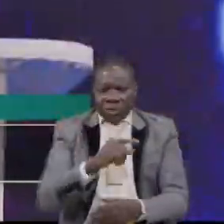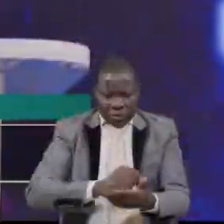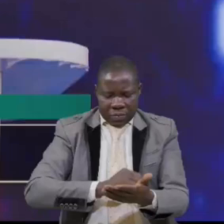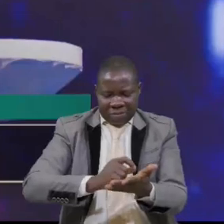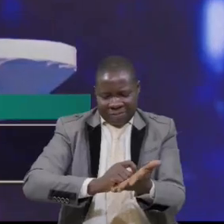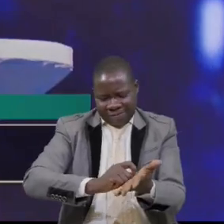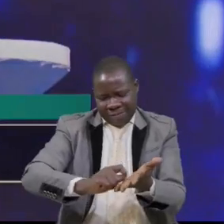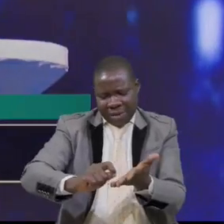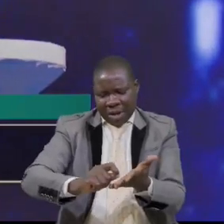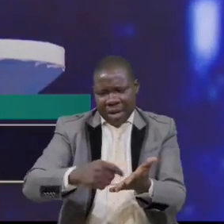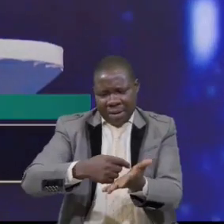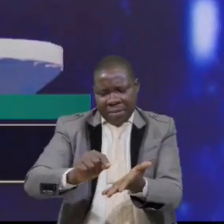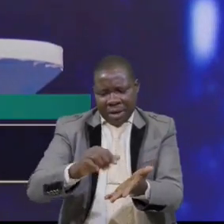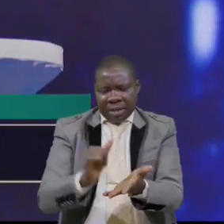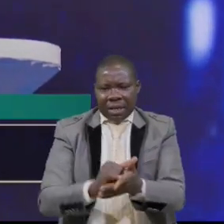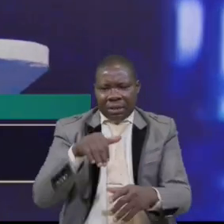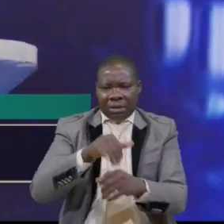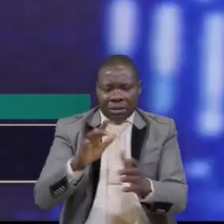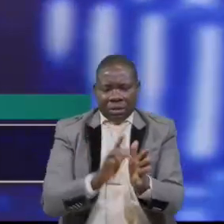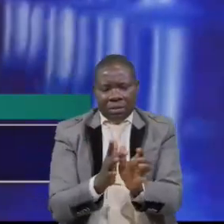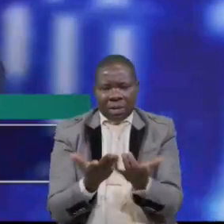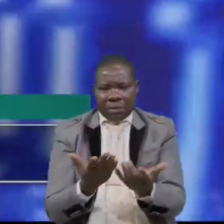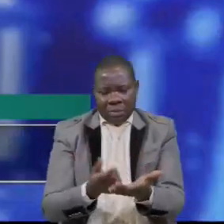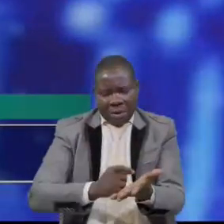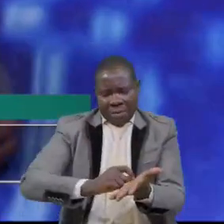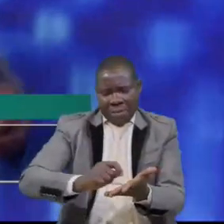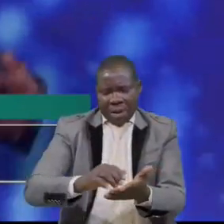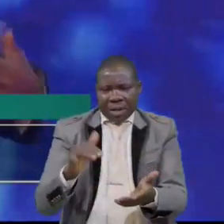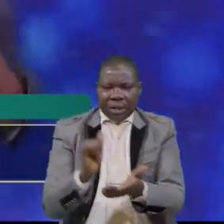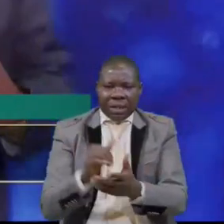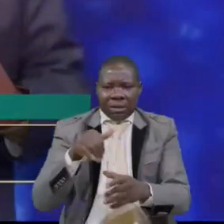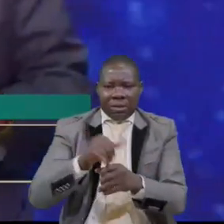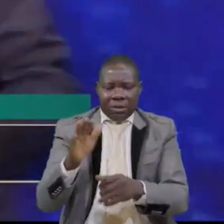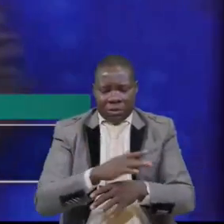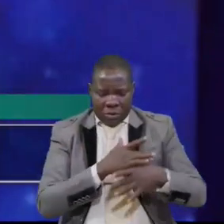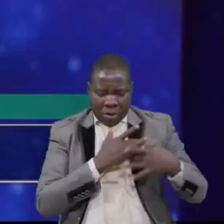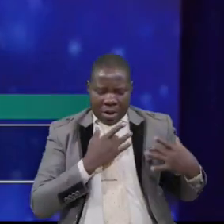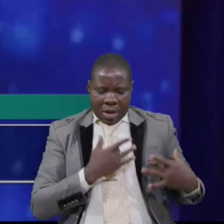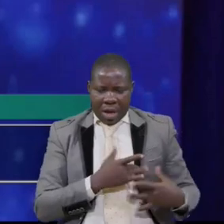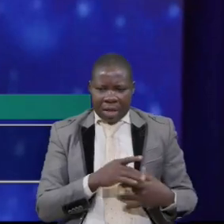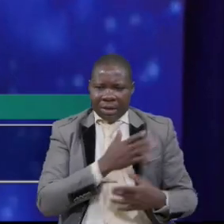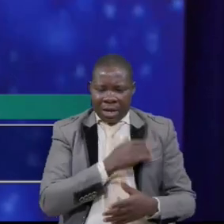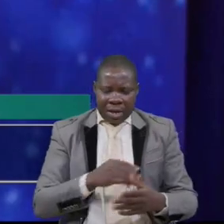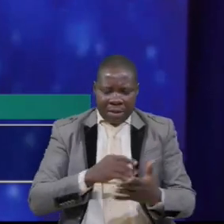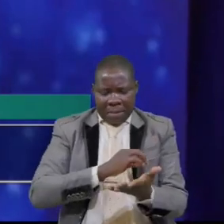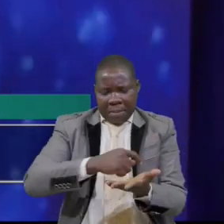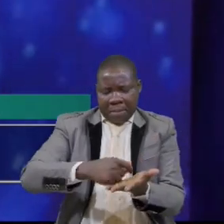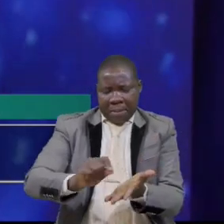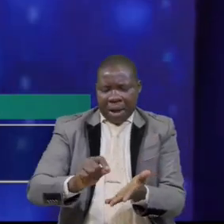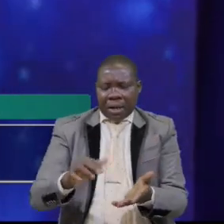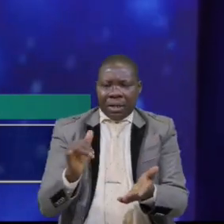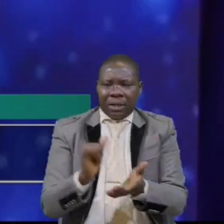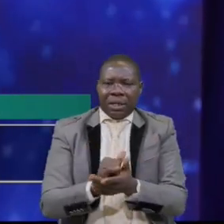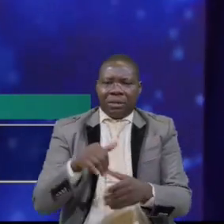dans votre Bible. Soulignez ça dans votre cœur. Et vous soulignez ça aussi